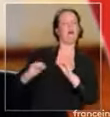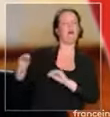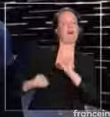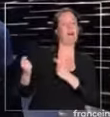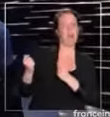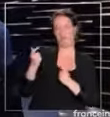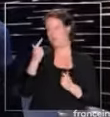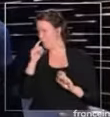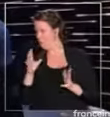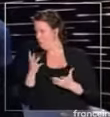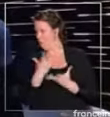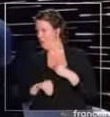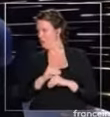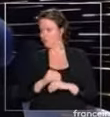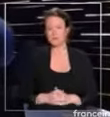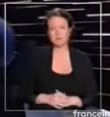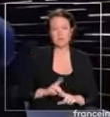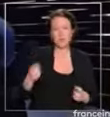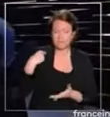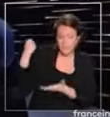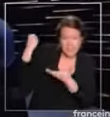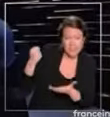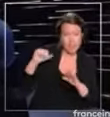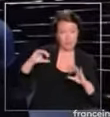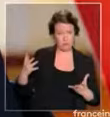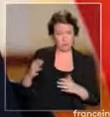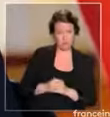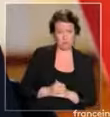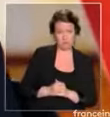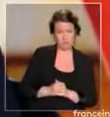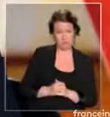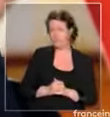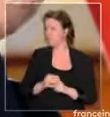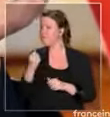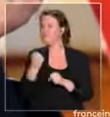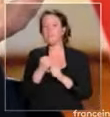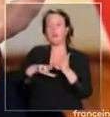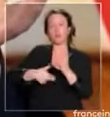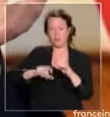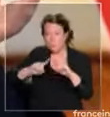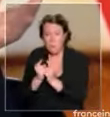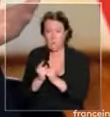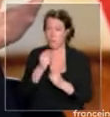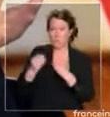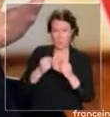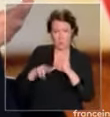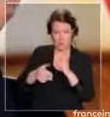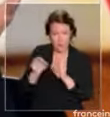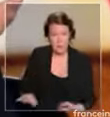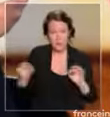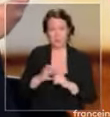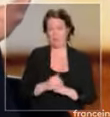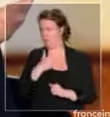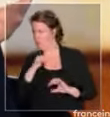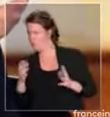transmission à la spoliation la valeur travail à libéralisation de nos emplois d'accorder une priorité aux français dans leur propre pays pour une